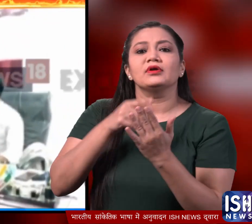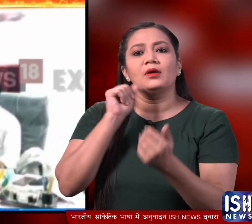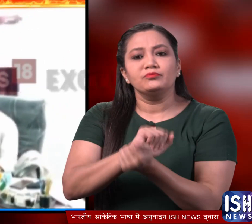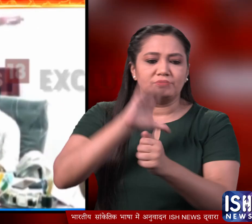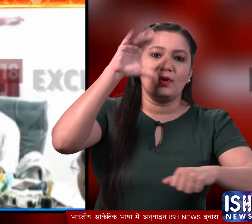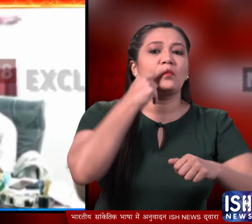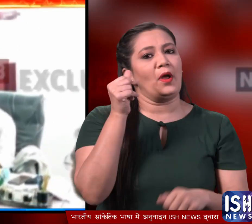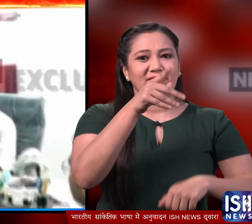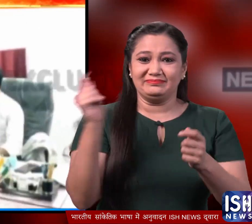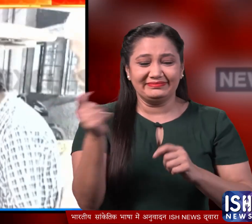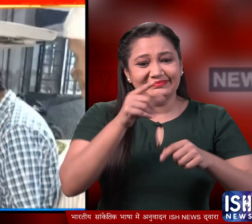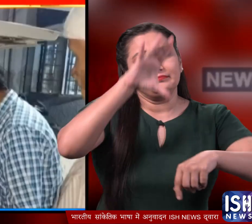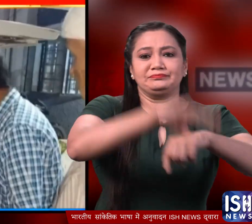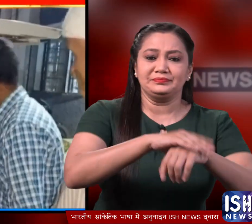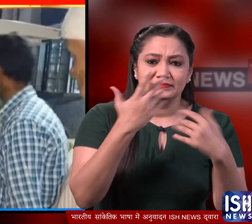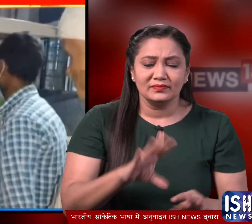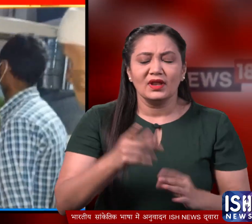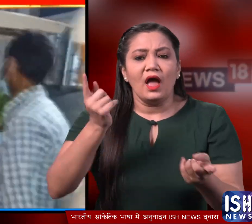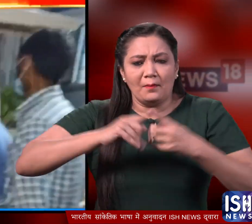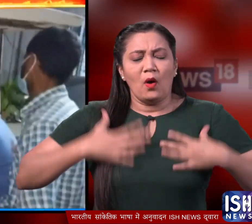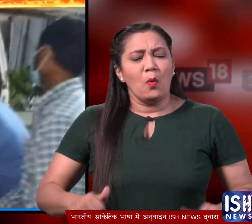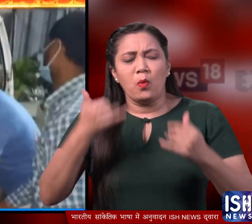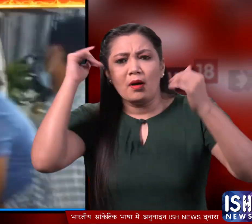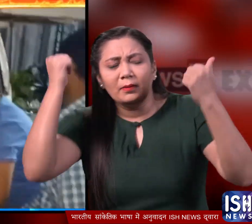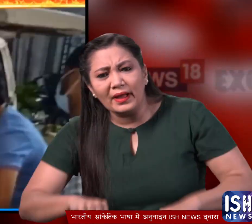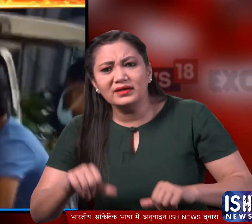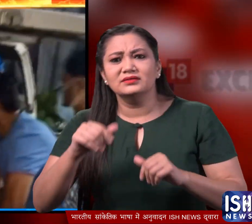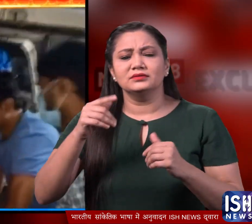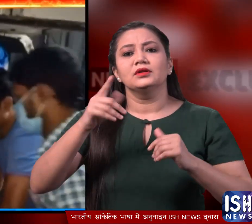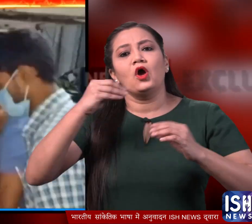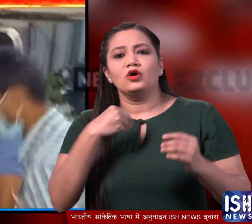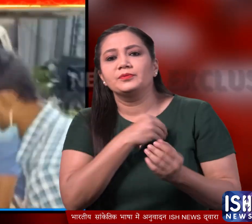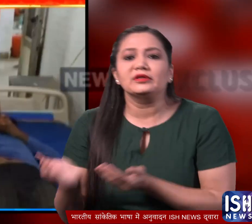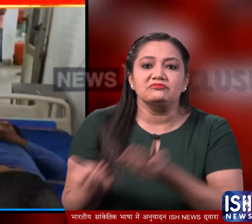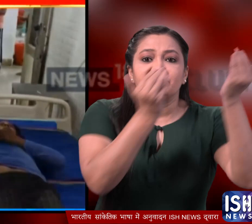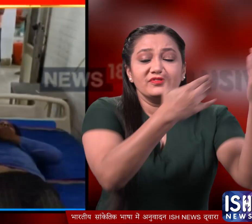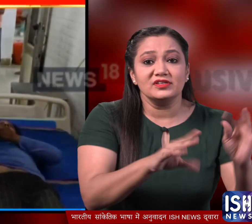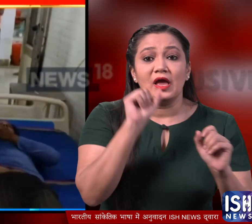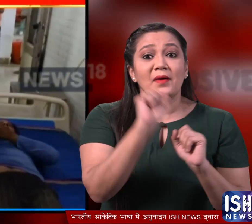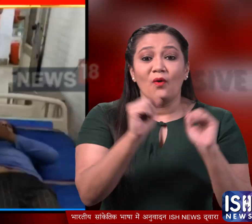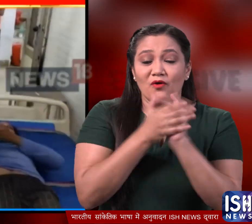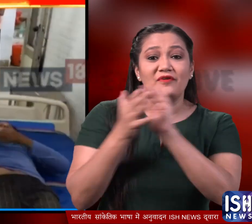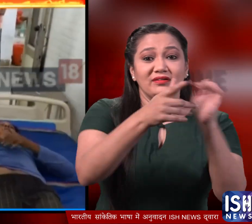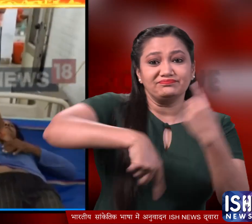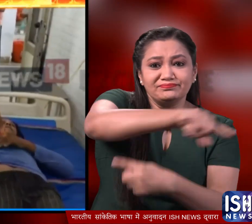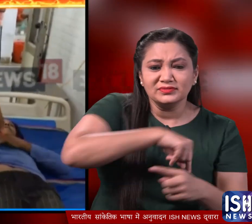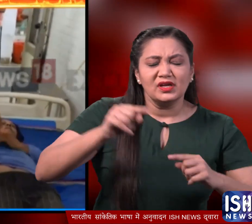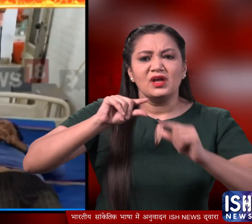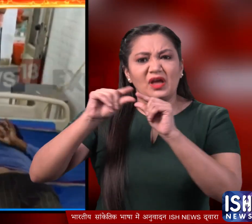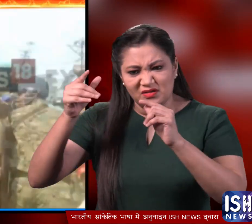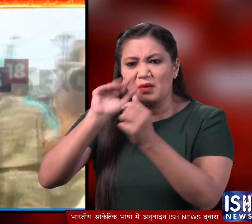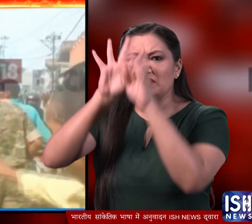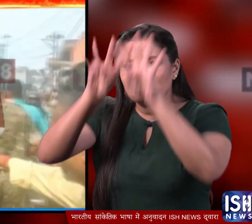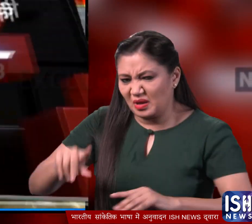پولیس نے اسے حراست میں لے لیا حراست میں طبیعت خراب ہونے پر آروپی کو اسپطال میں بھرتی کرائے گیا لیکن اس کے ساتھی حراست میں پٹائی